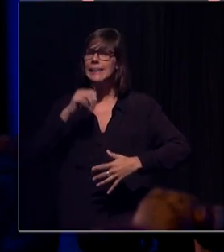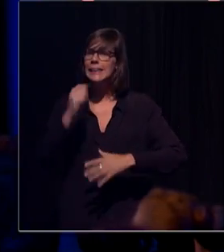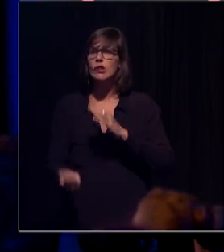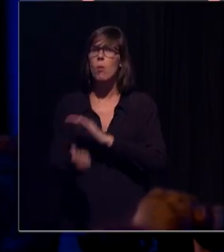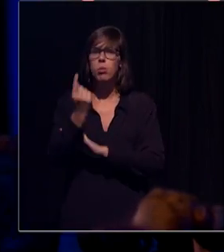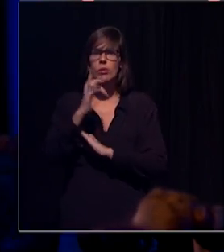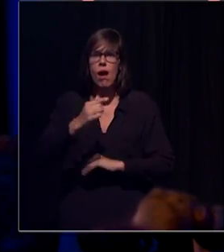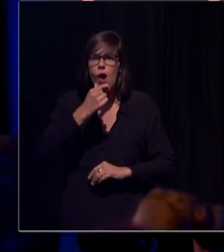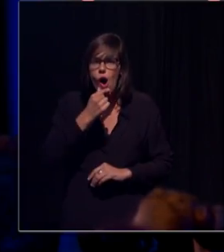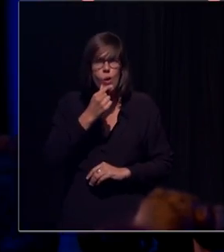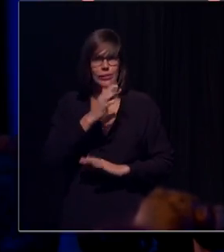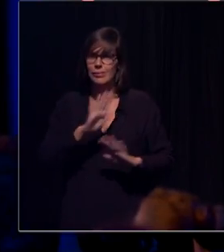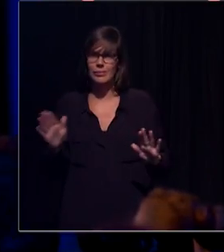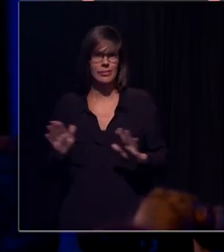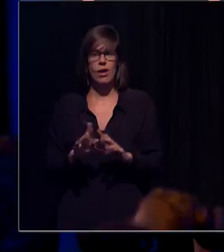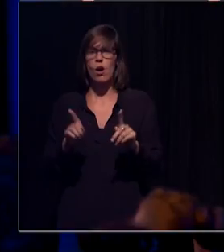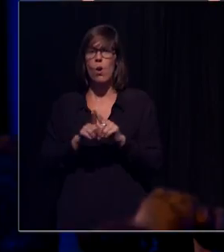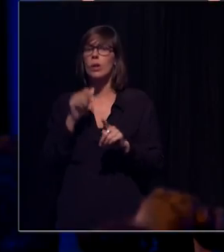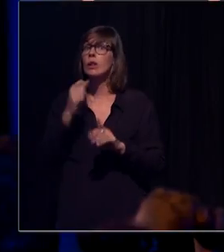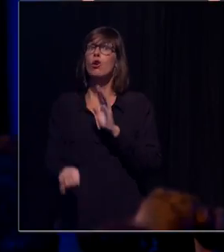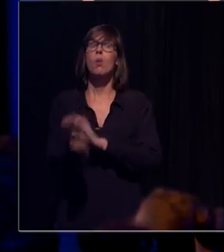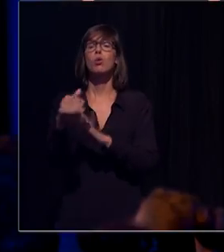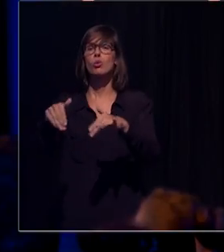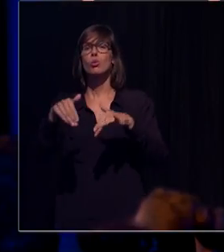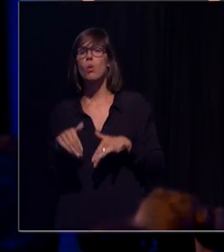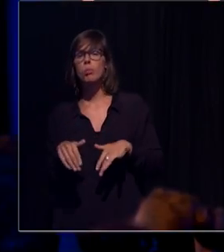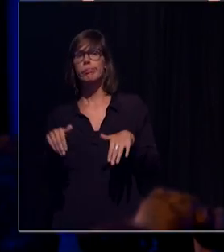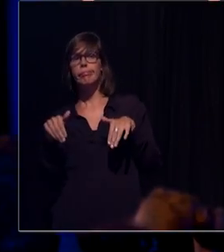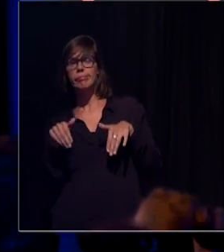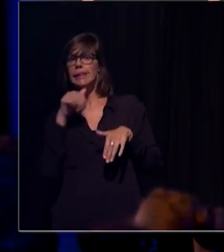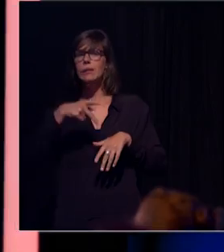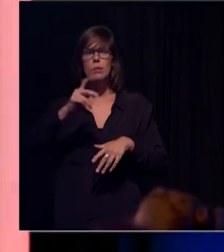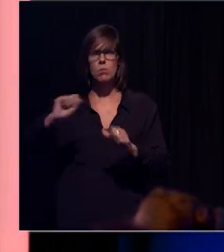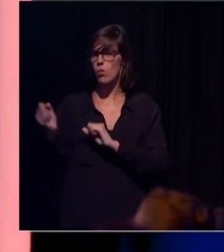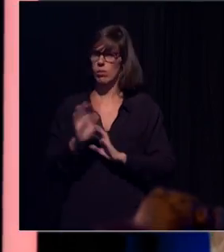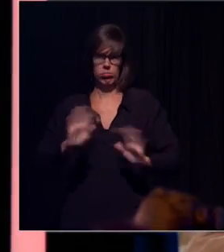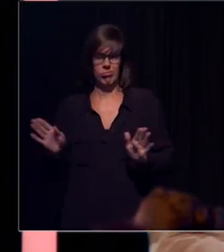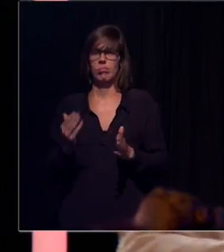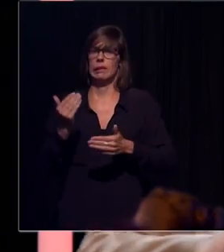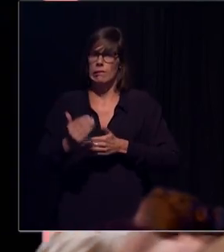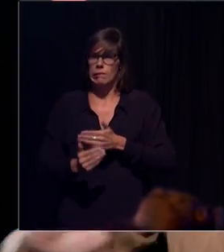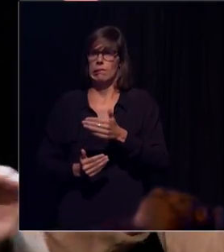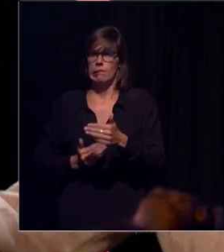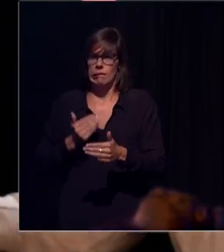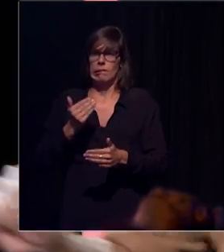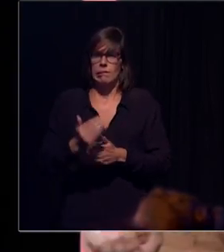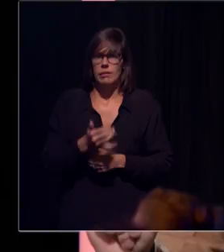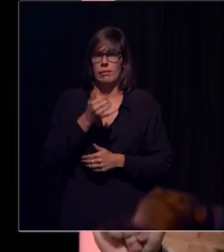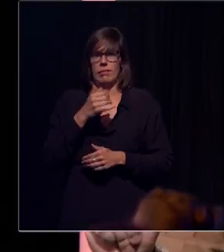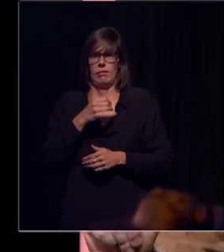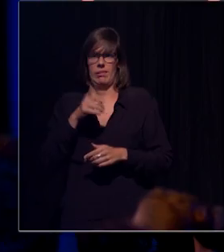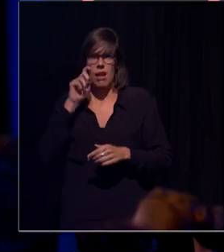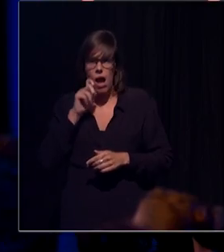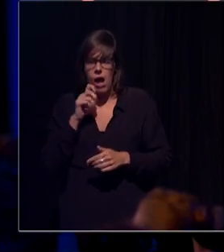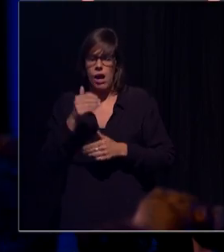gemaakt is. Wat is nu het probleem van type 2 diabetes? Dat is dat dat een sluipende ziekte